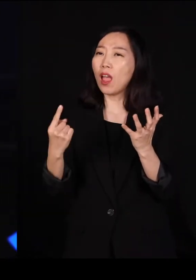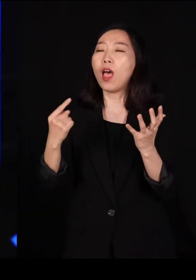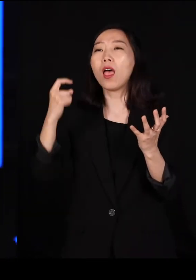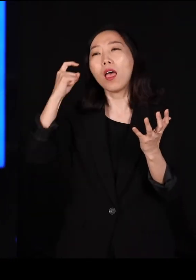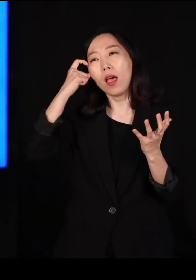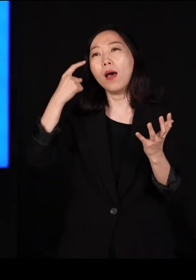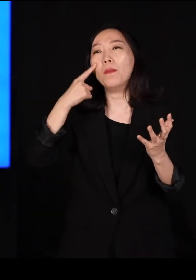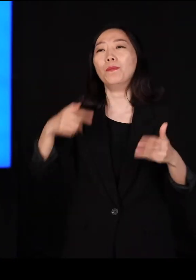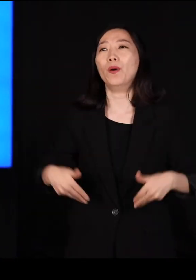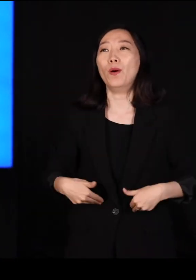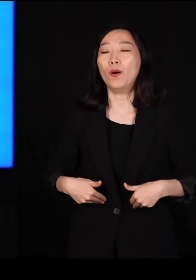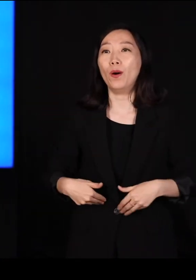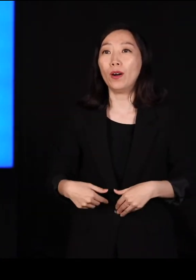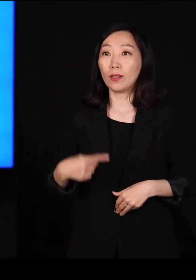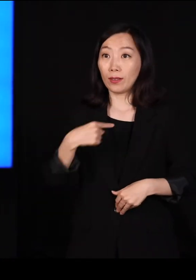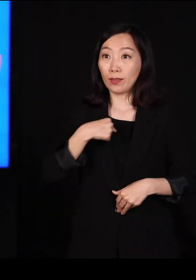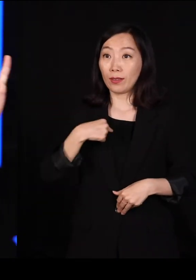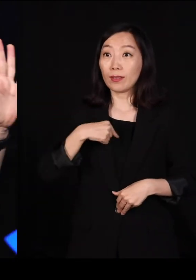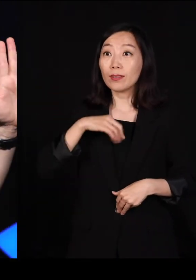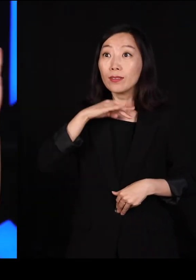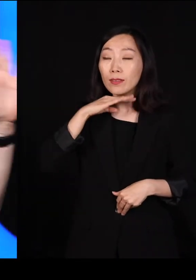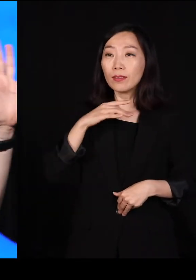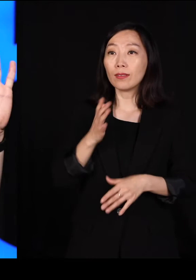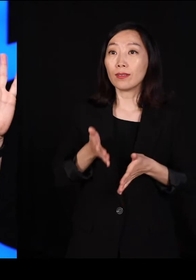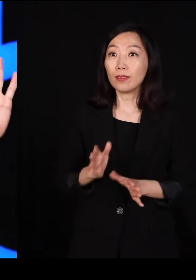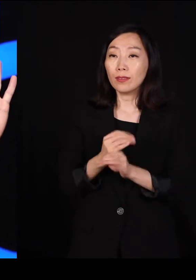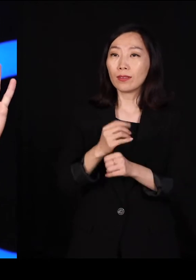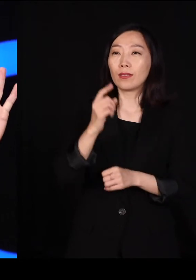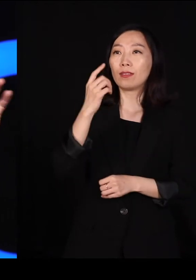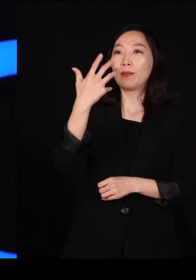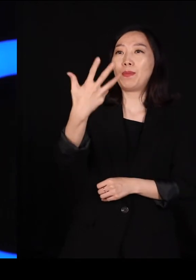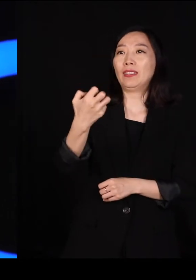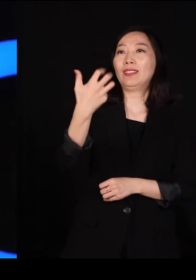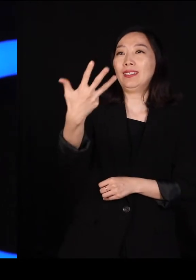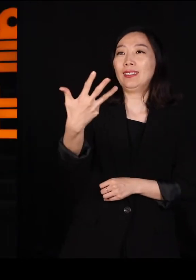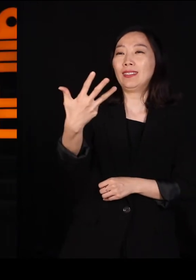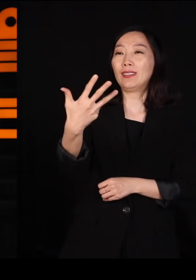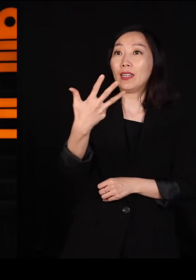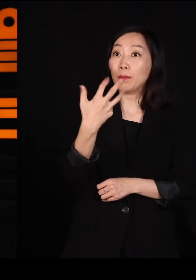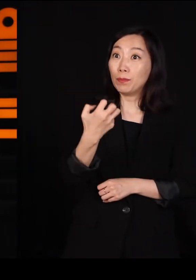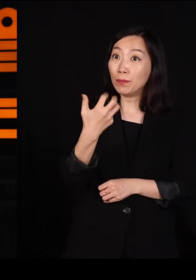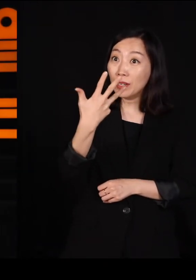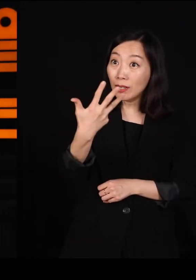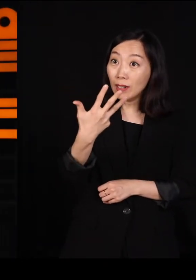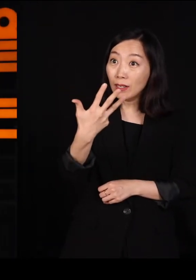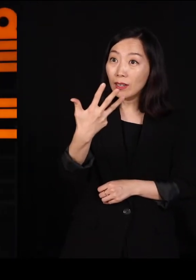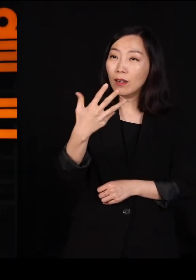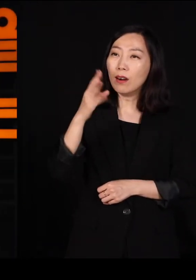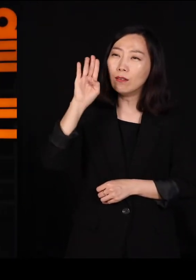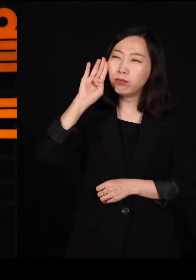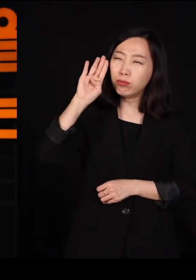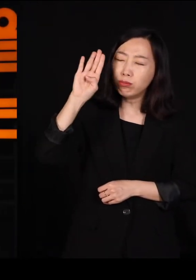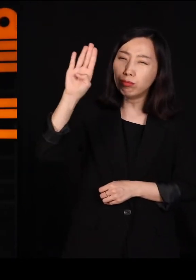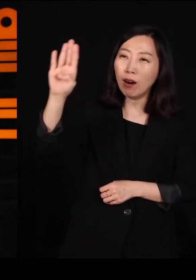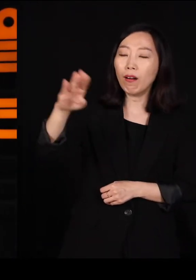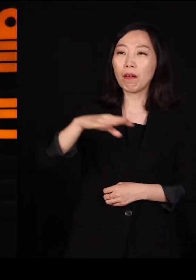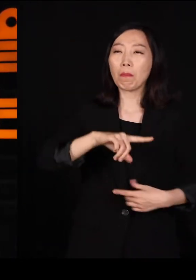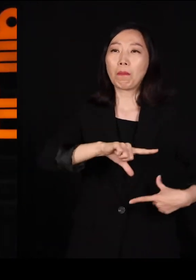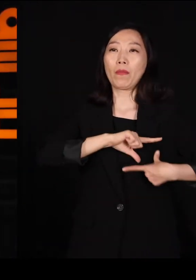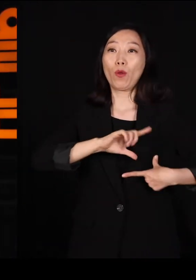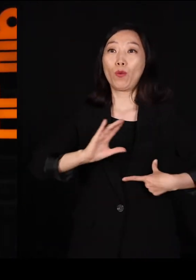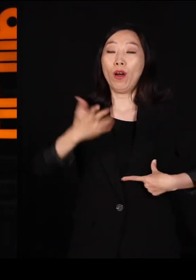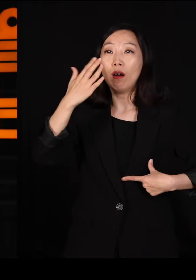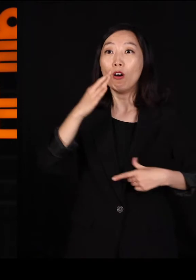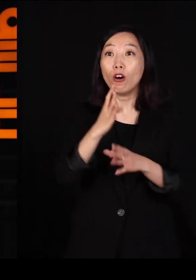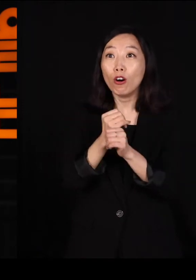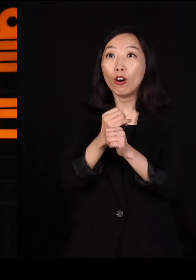같은 경우에는 88년생인데요. 88년생이 은퇴할 나이가 되면은 한 2048년쯤 되고 2050년쯤